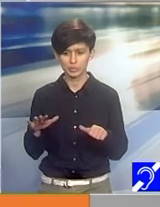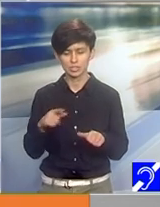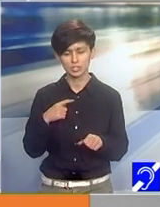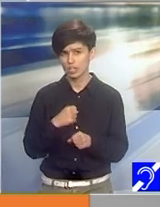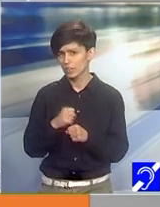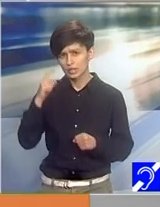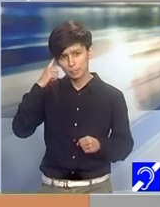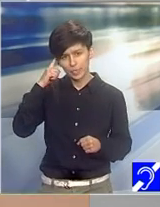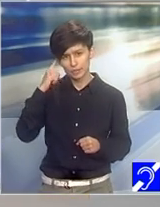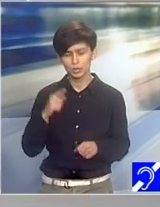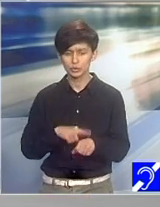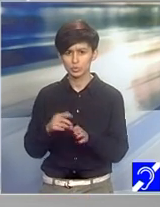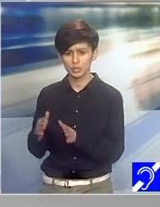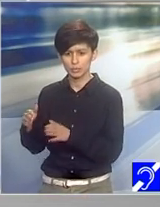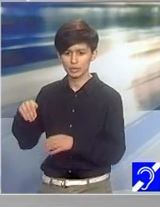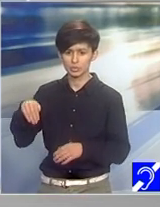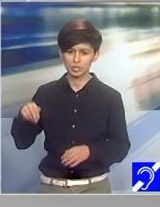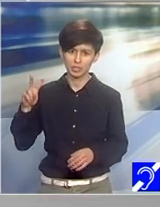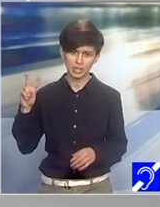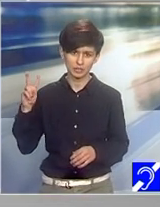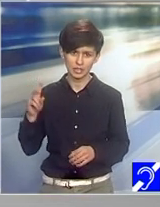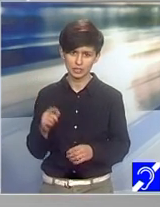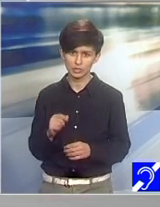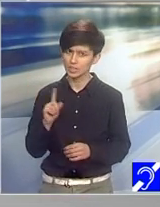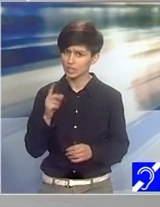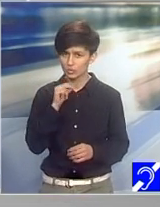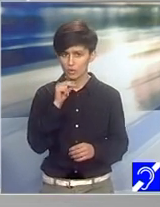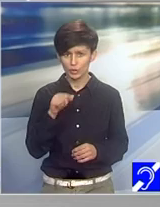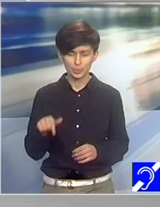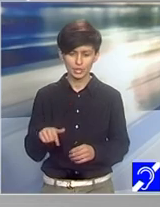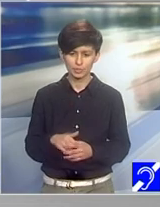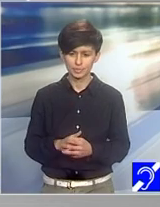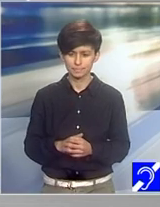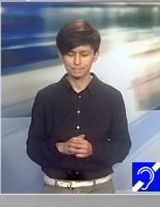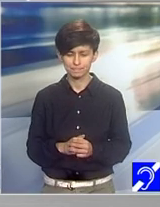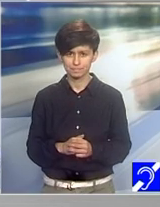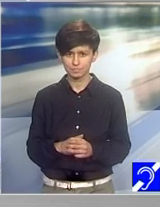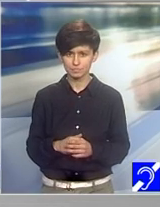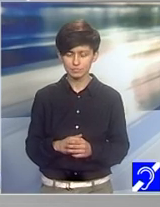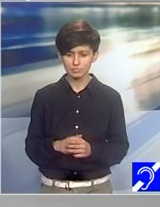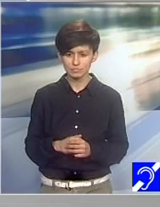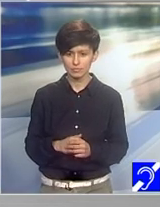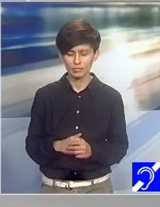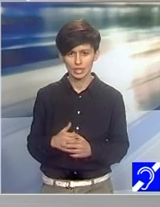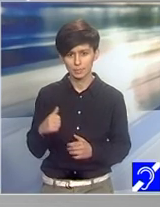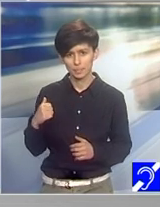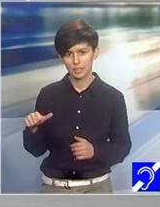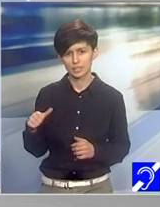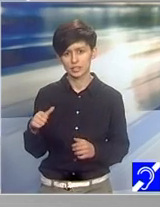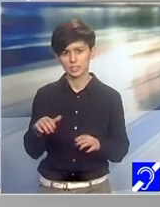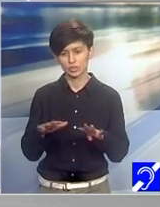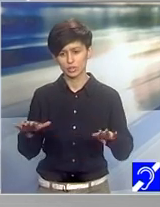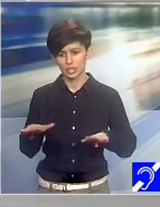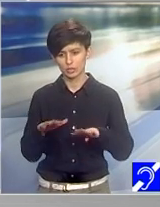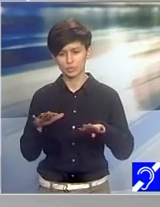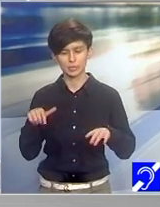momentul Mihai Viteazul, dar nu vom insista acum asupra lui. În secolul al XIX-lea, aceste proiecte